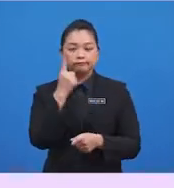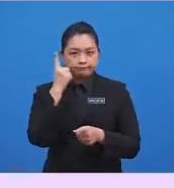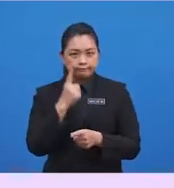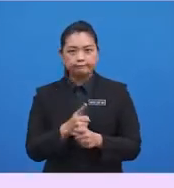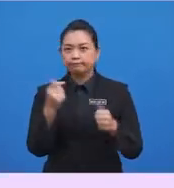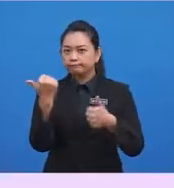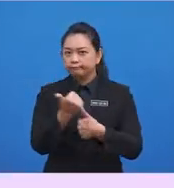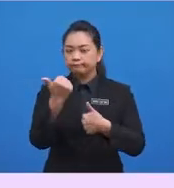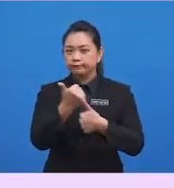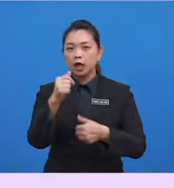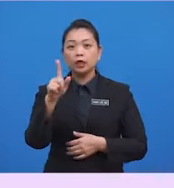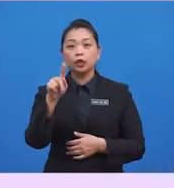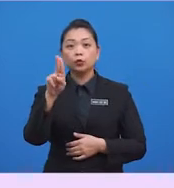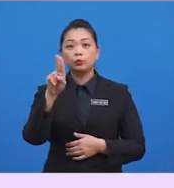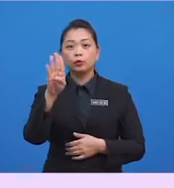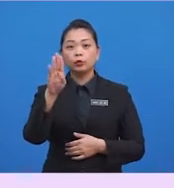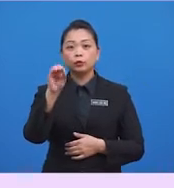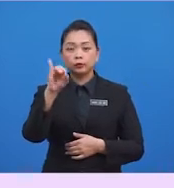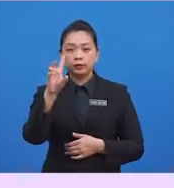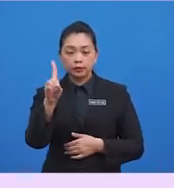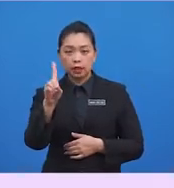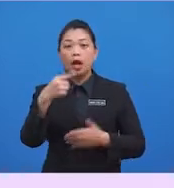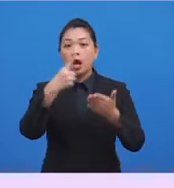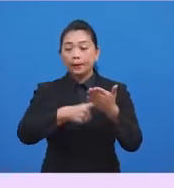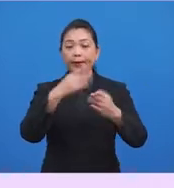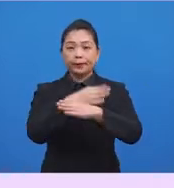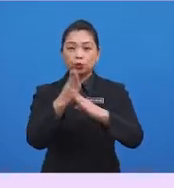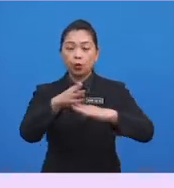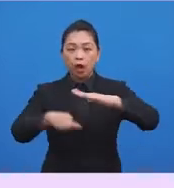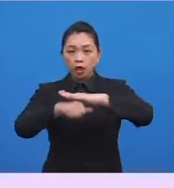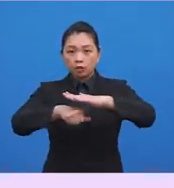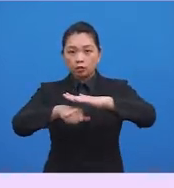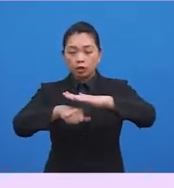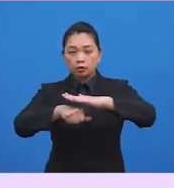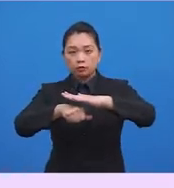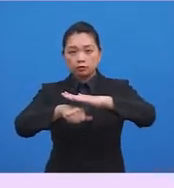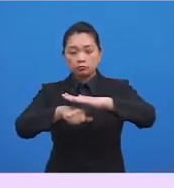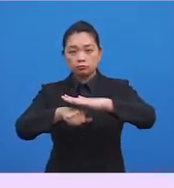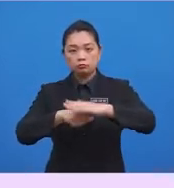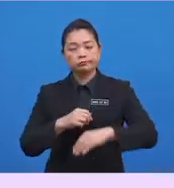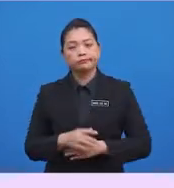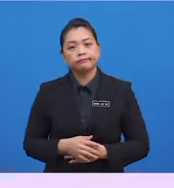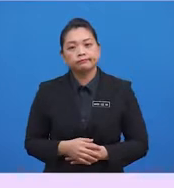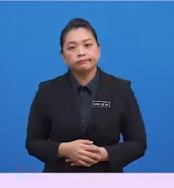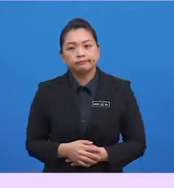Pertama adalah kuboid. Apakah bentuk asas bagi bentuk tiga dimensi ini?